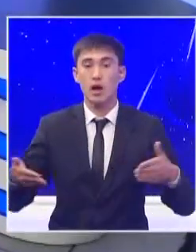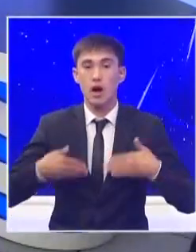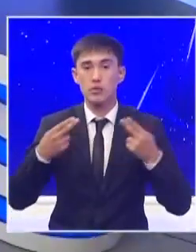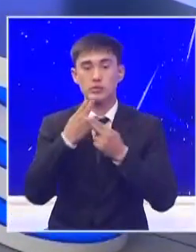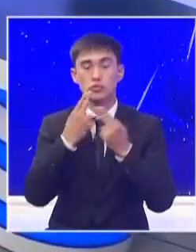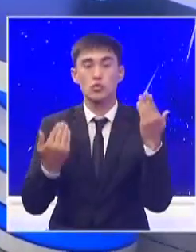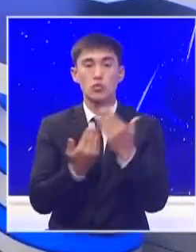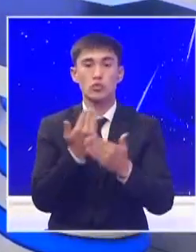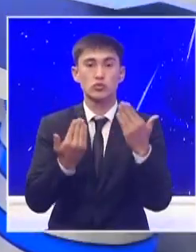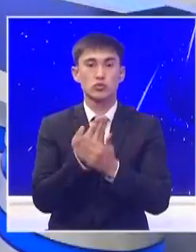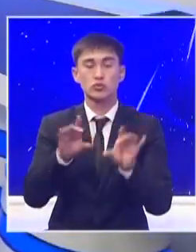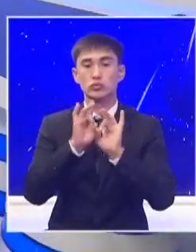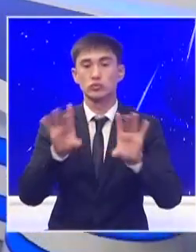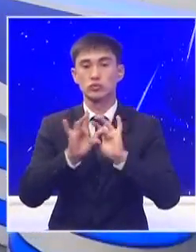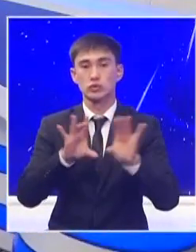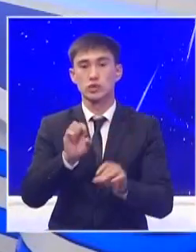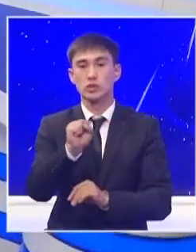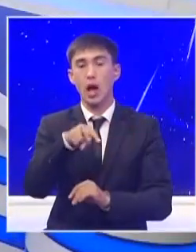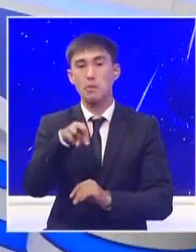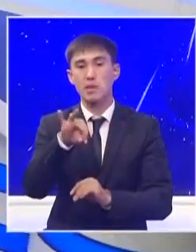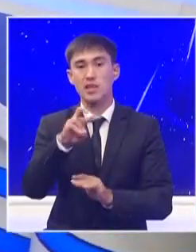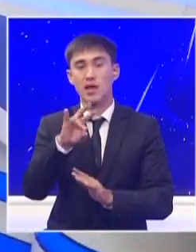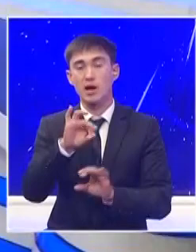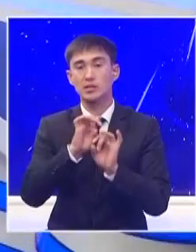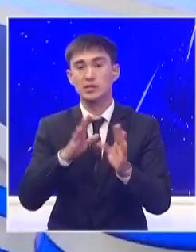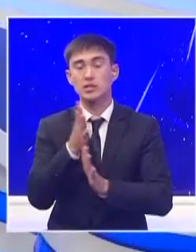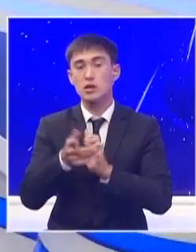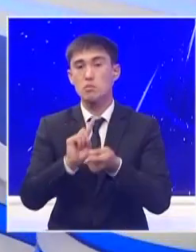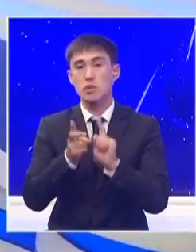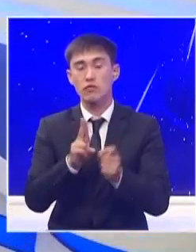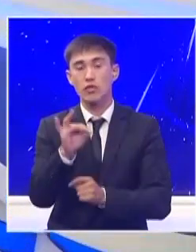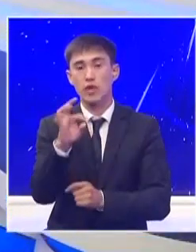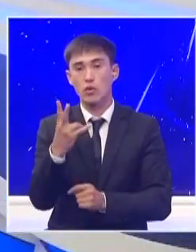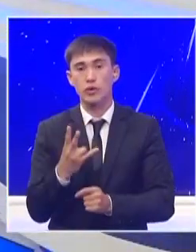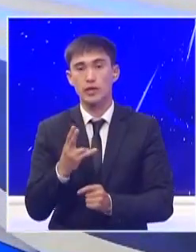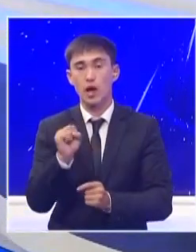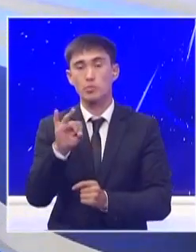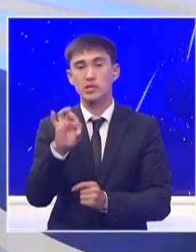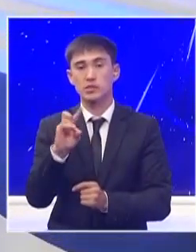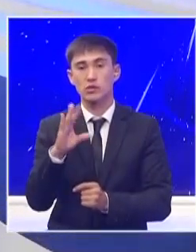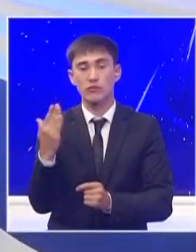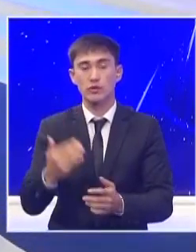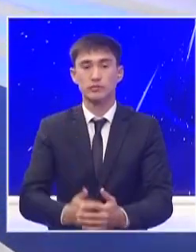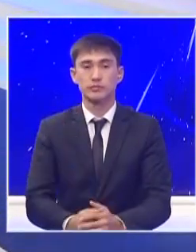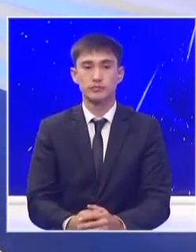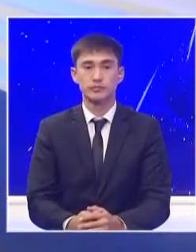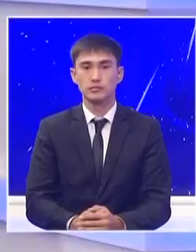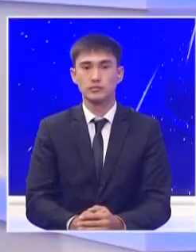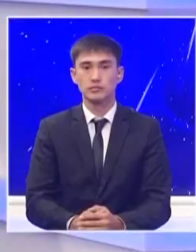армысыздар, қадірменді көрермен. Жетісу арнасының тікелей эфирінде жаңалықтар. Студияда мен Амина Құдайберген, сурдо аудармада Дәурен